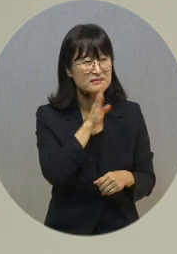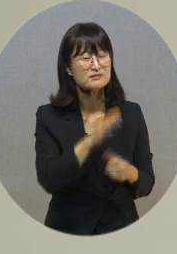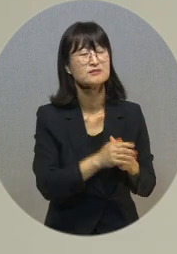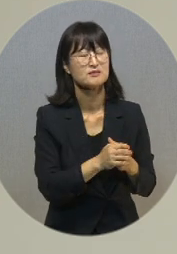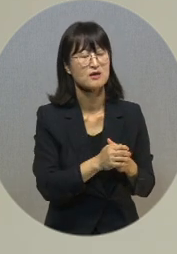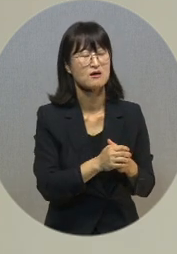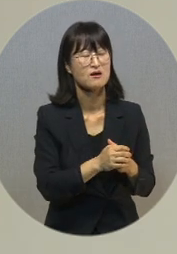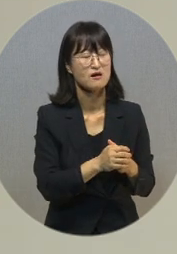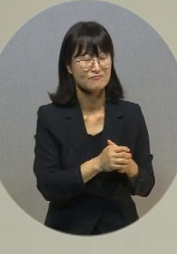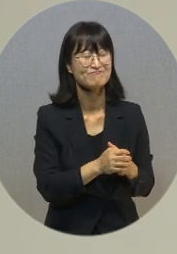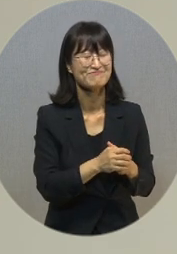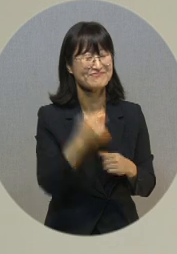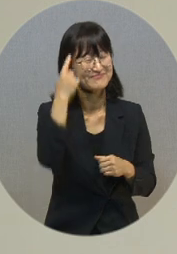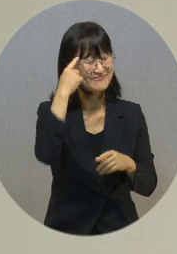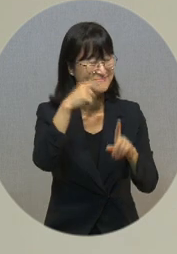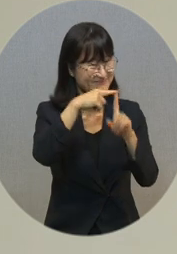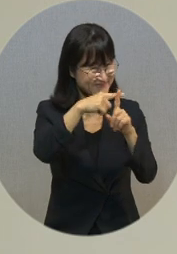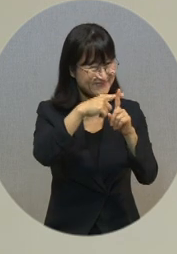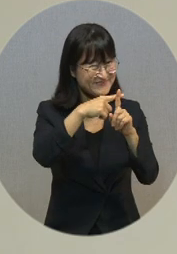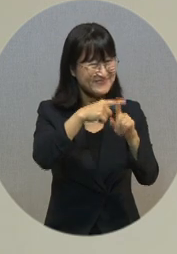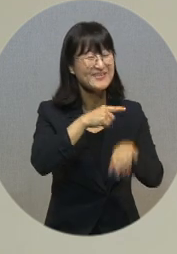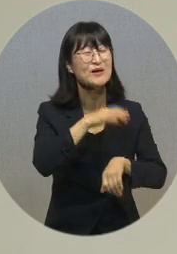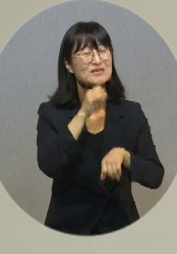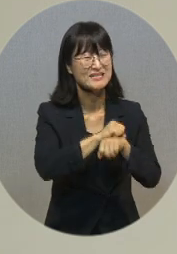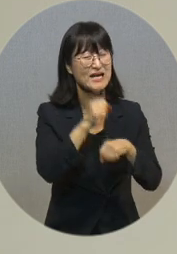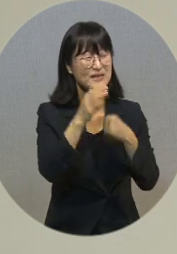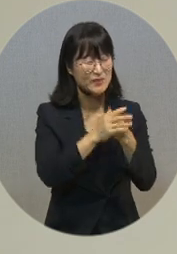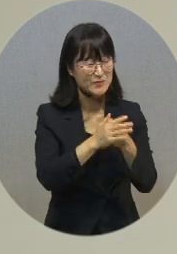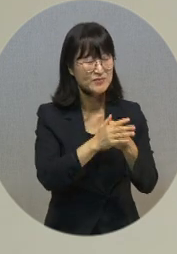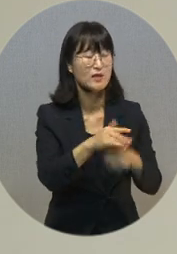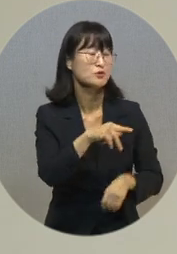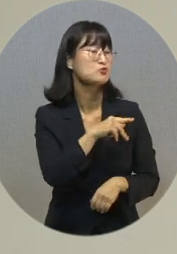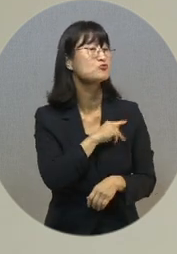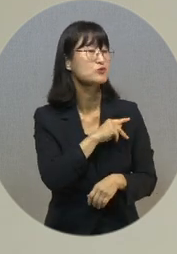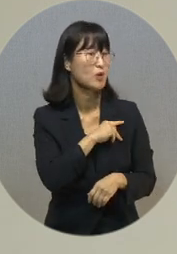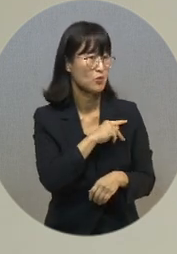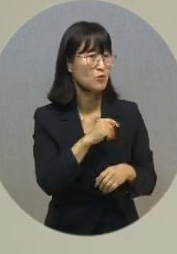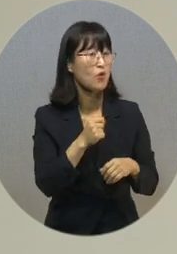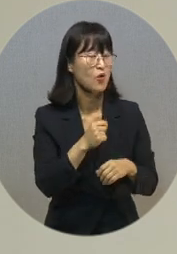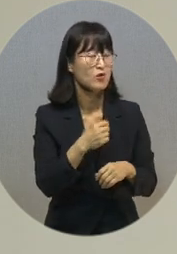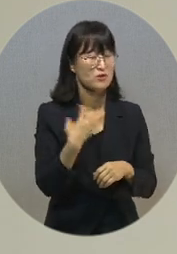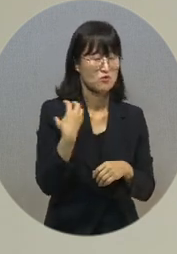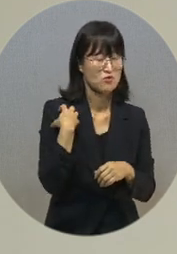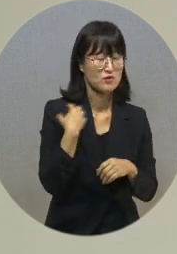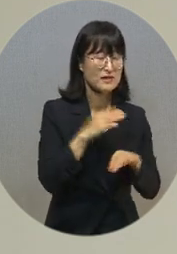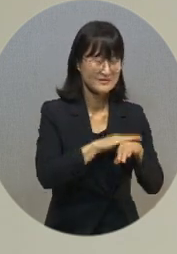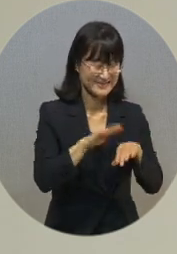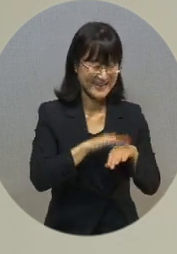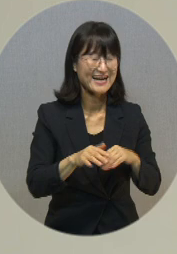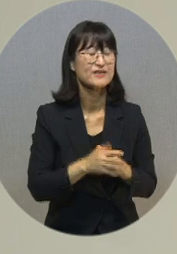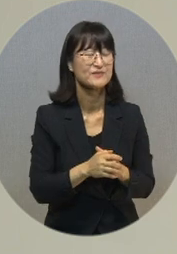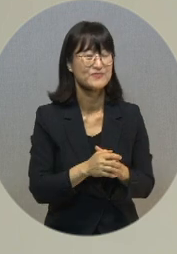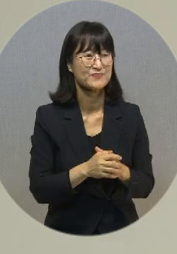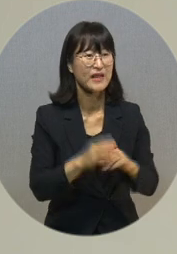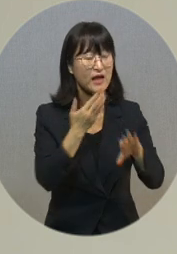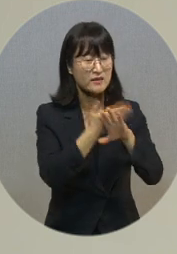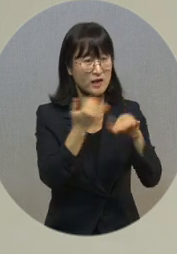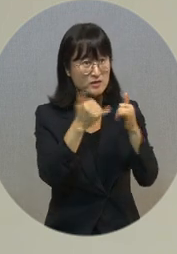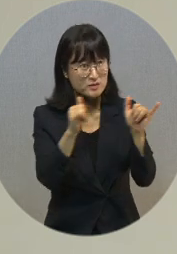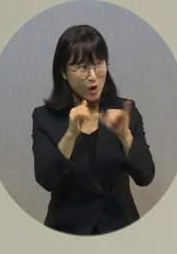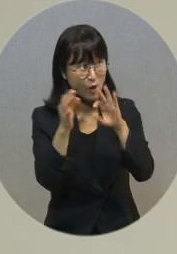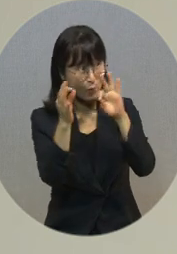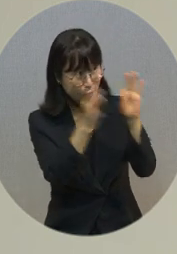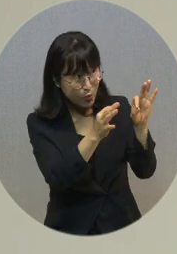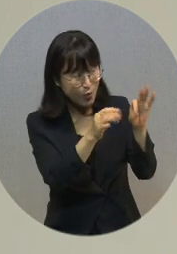희망하고 긍정적인 그런 마인드가 있었기 때문에 그래도 지금 국회의원으로서 역할도 다른 사람 바라볼 때 좀 더 긍정적으로 바라볼